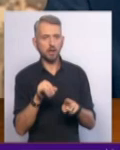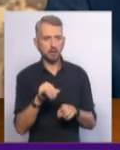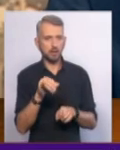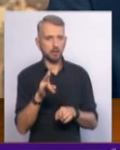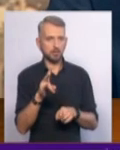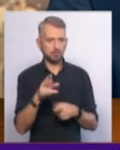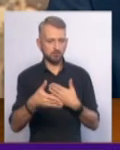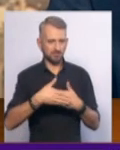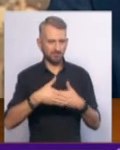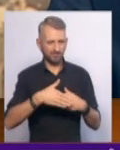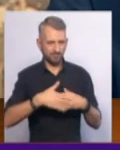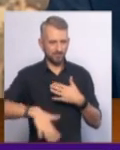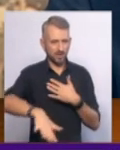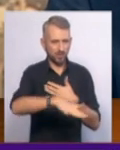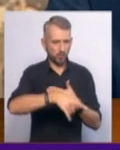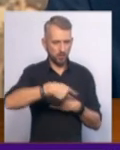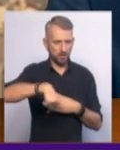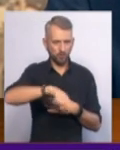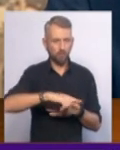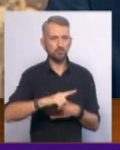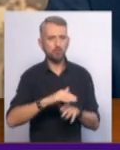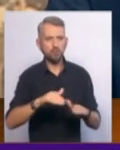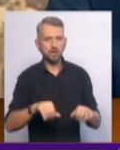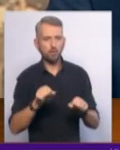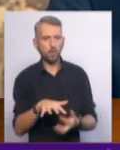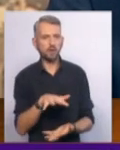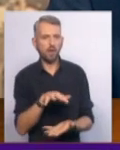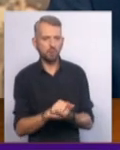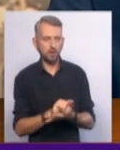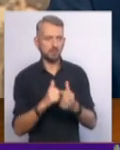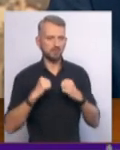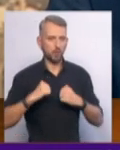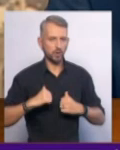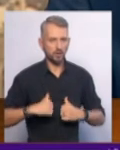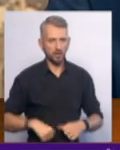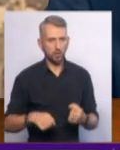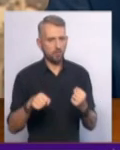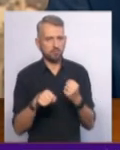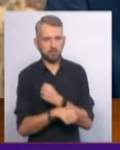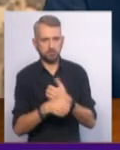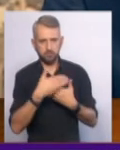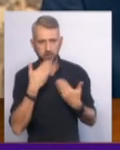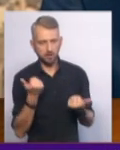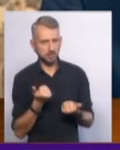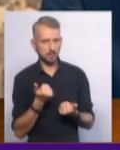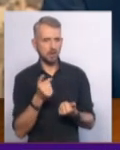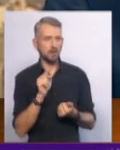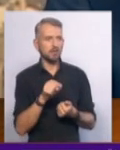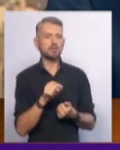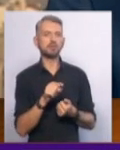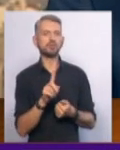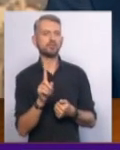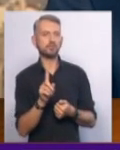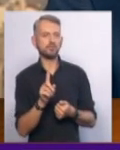при території, яка навколо, для того, щоб діти могли займатися спокійно, не травмоопасно тими спорудами, які знаходяться